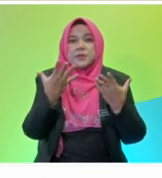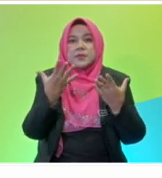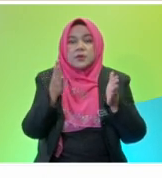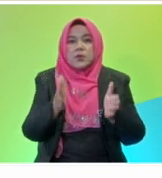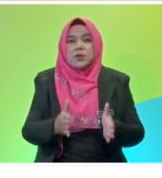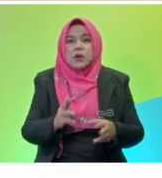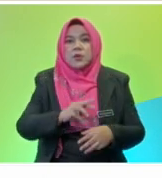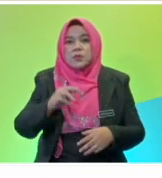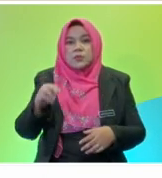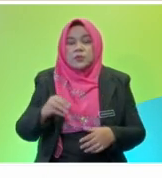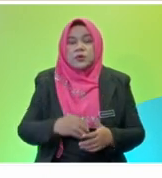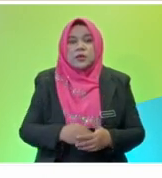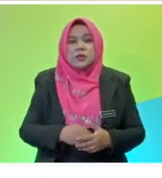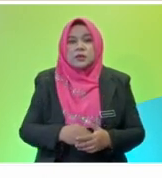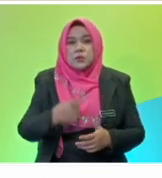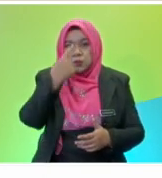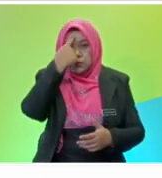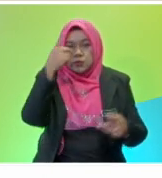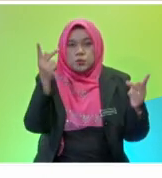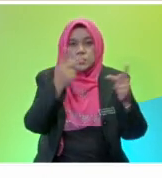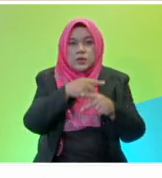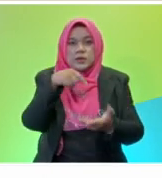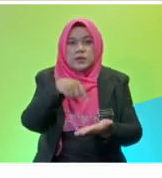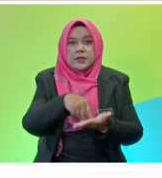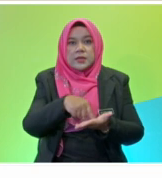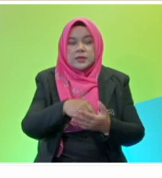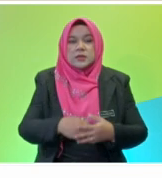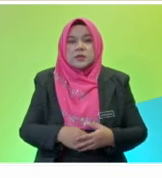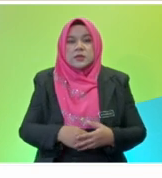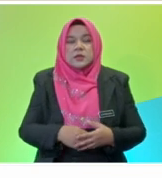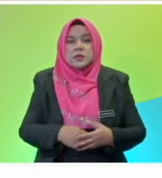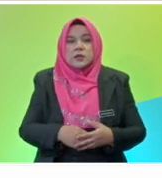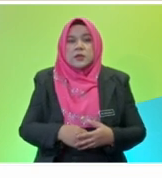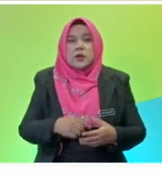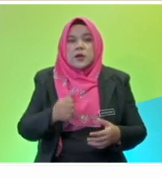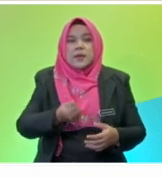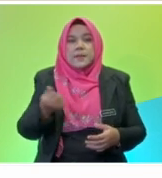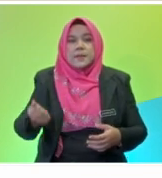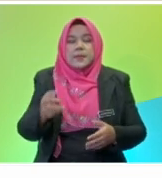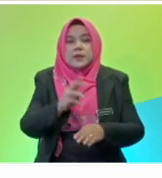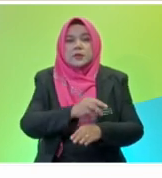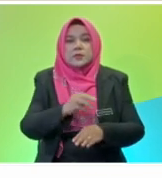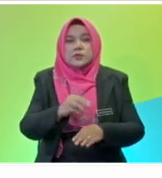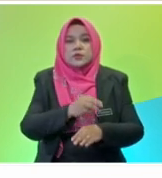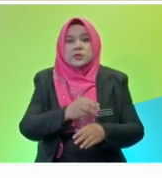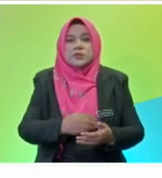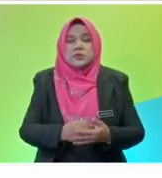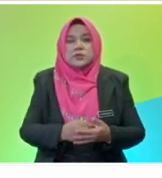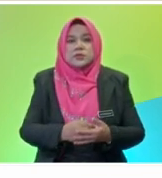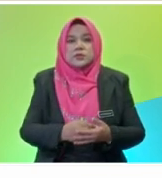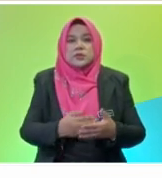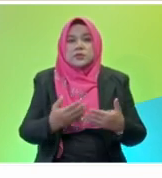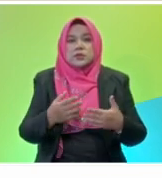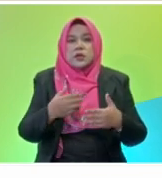jadi untuk untuk kali ini kita fokus kepada ombak jadi di ruangan kedua tuh selepas sama